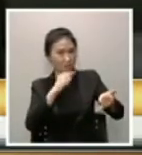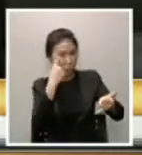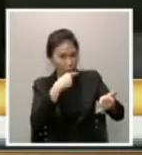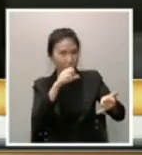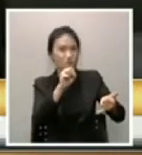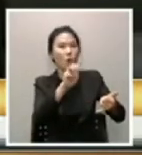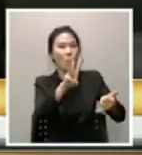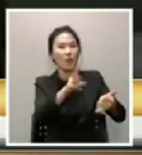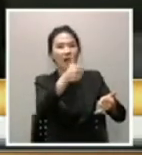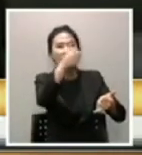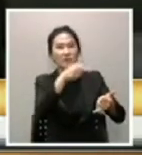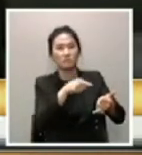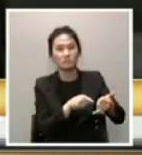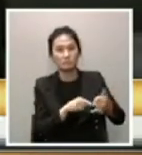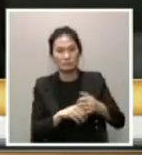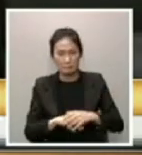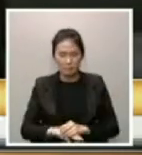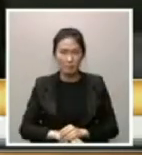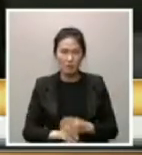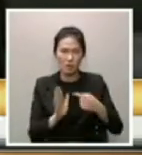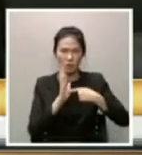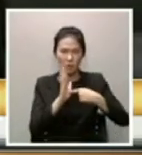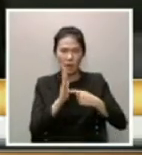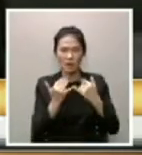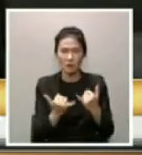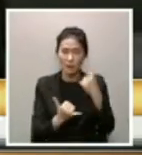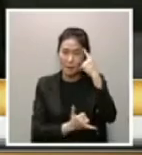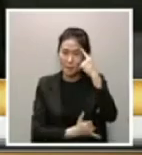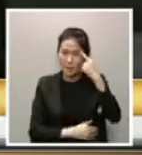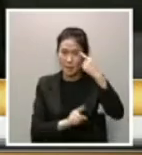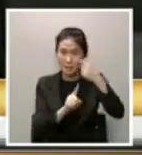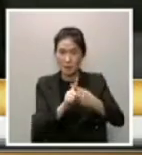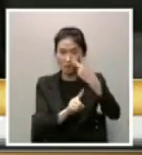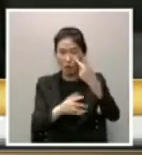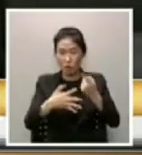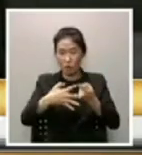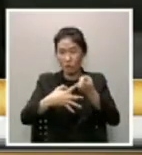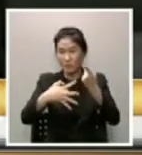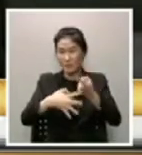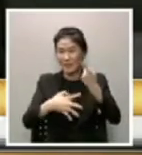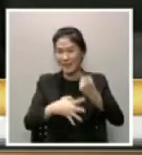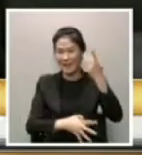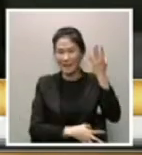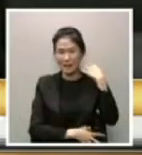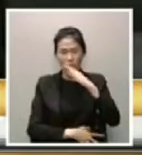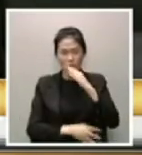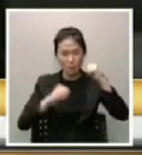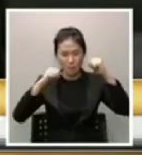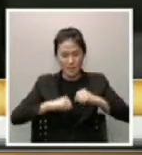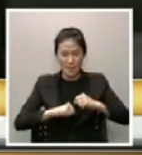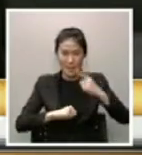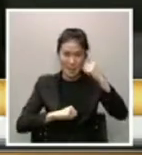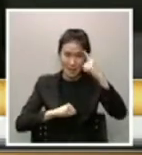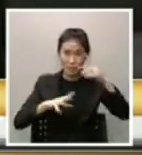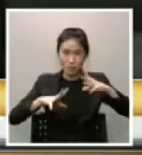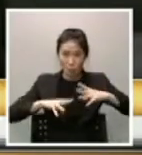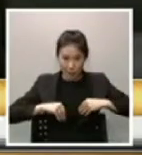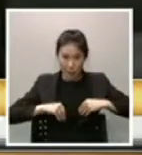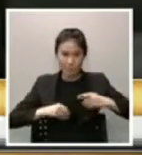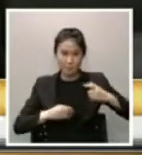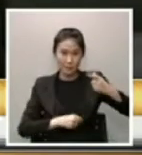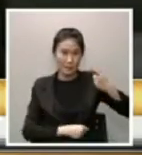ได้อยู่ดีมีตัวอย่างล่าสุดครับในต้นเดือนกุมภาพันธ์ที่ผ่านมาในการลงมติเห็นชอบตุลาการ